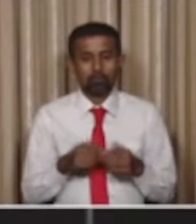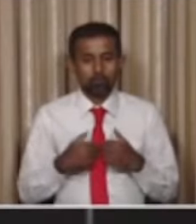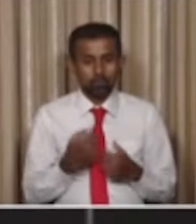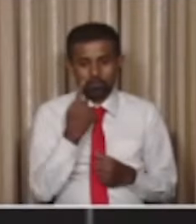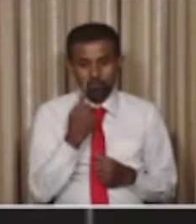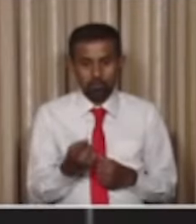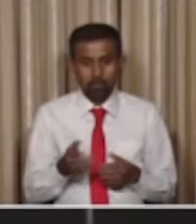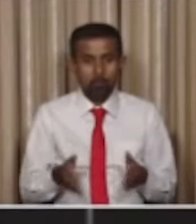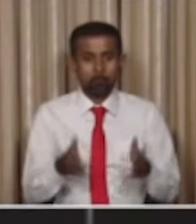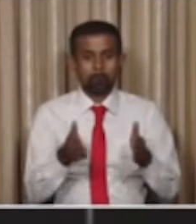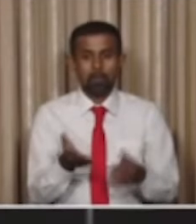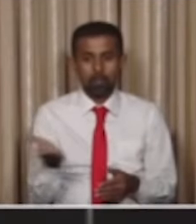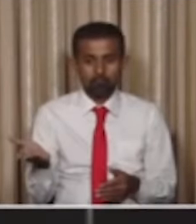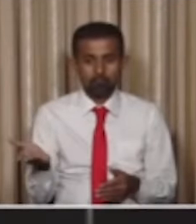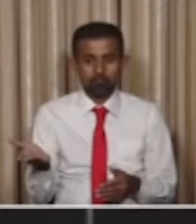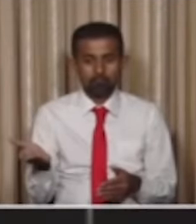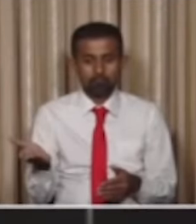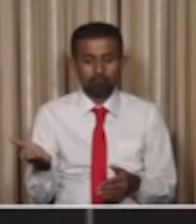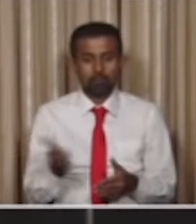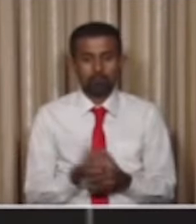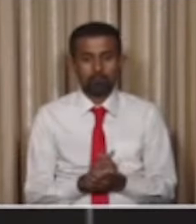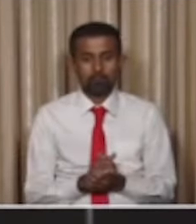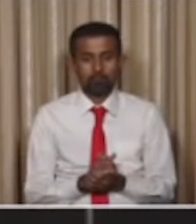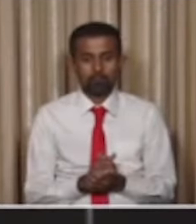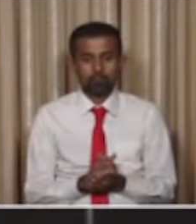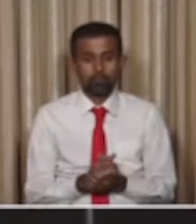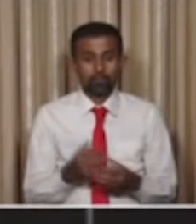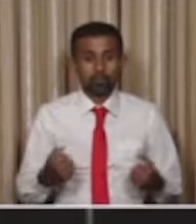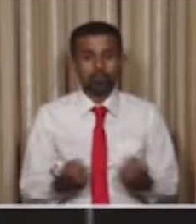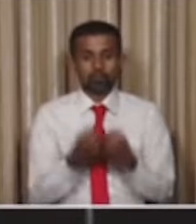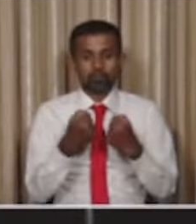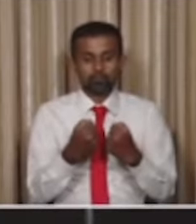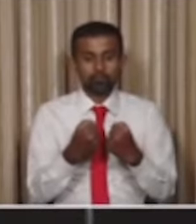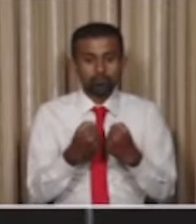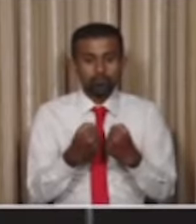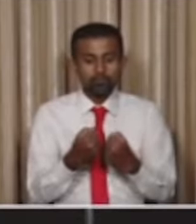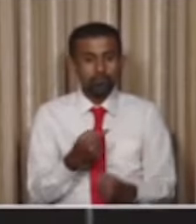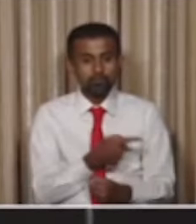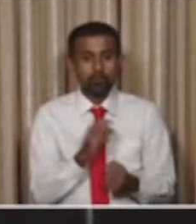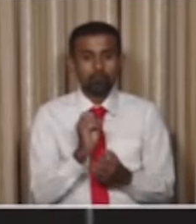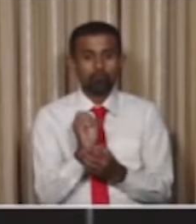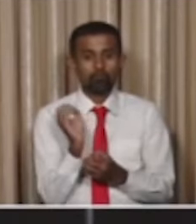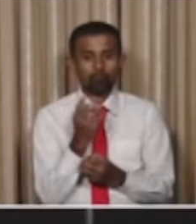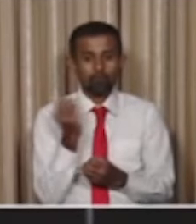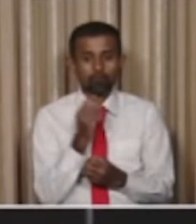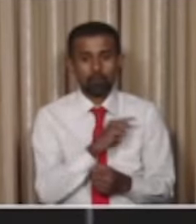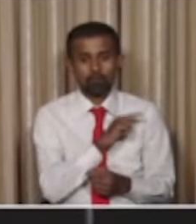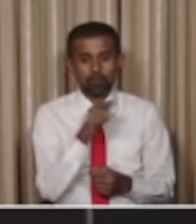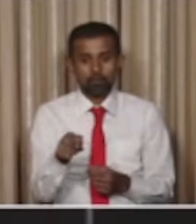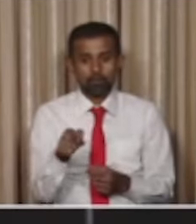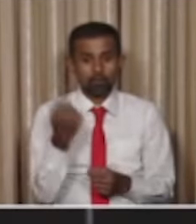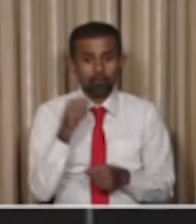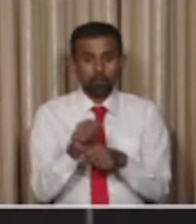දකිනවා පාරවල්වල විශේෂයෙන්ම අනතුරු සිද්ධ වුණාම මේ ගිලන් රථ සේවය තමයි එන්නේ. එදා